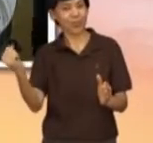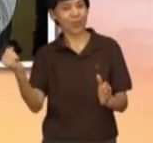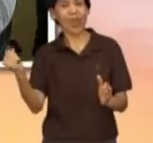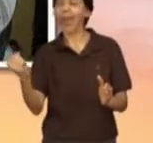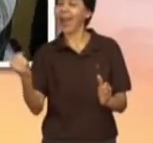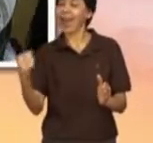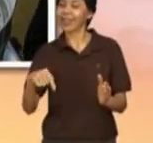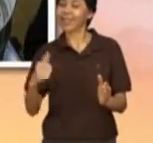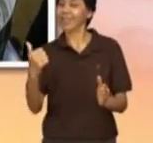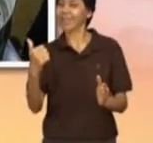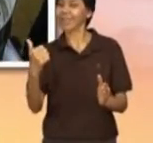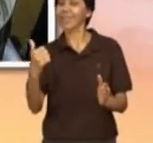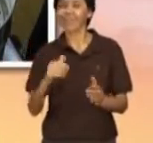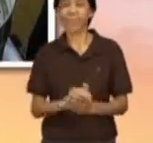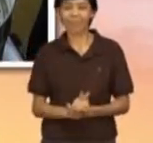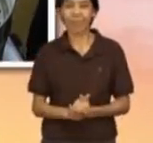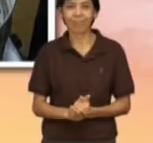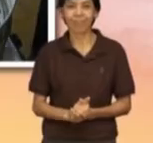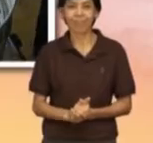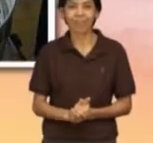ได้ที่แล้ว ได้ที่แล้วเหรอคะ ค่ะ